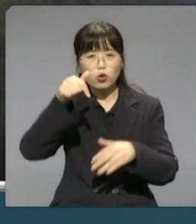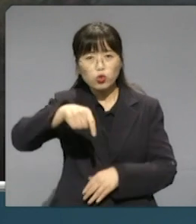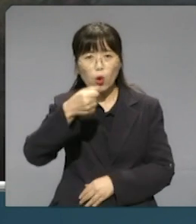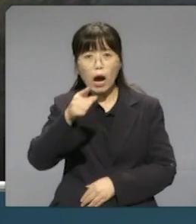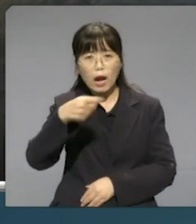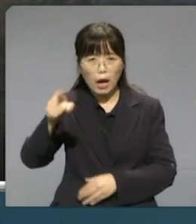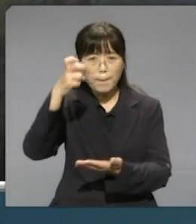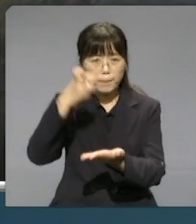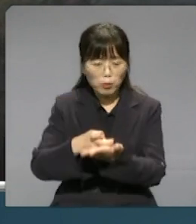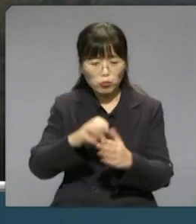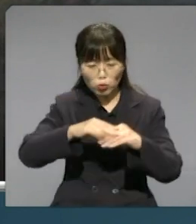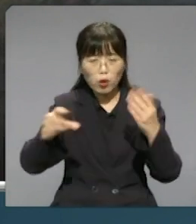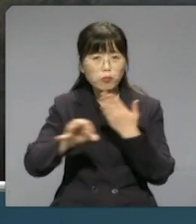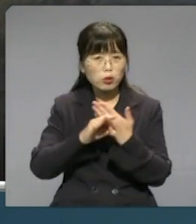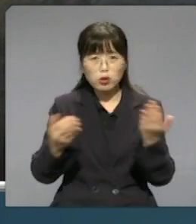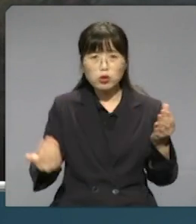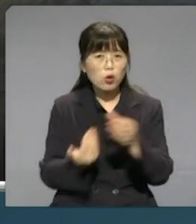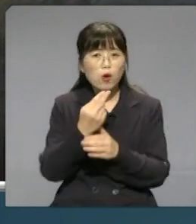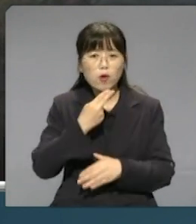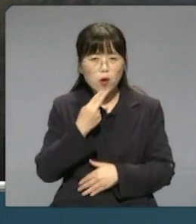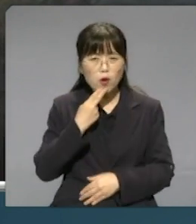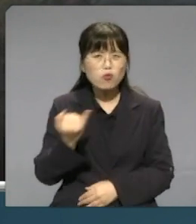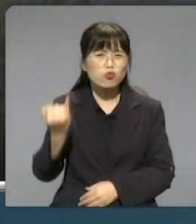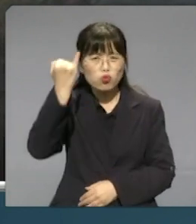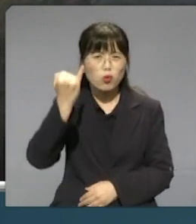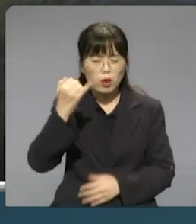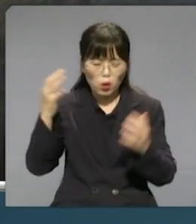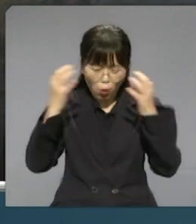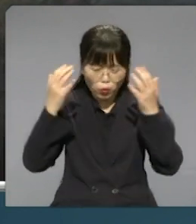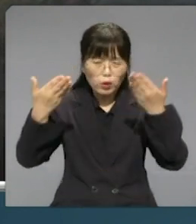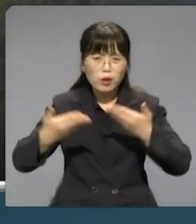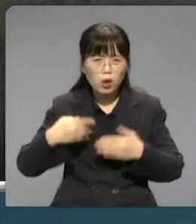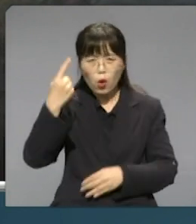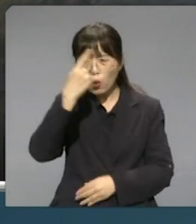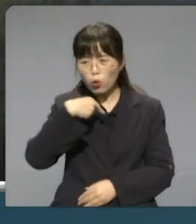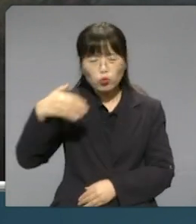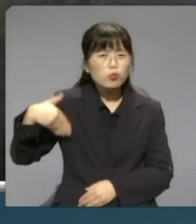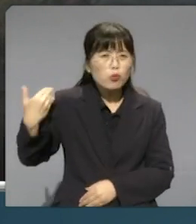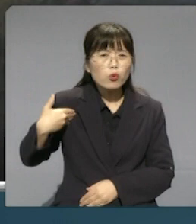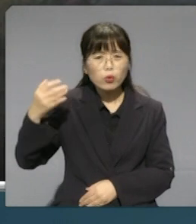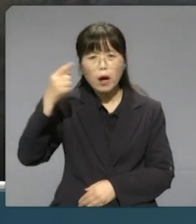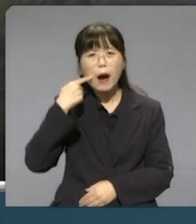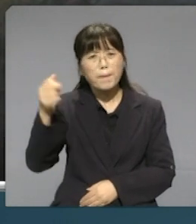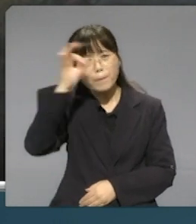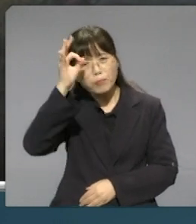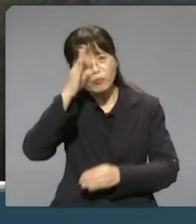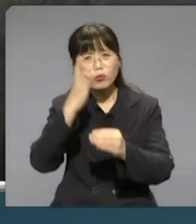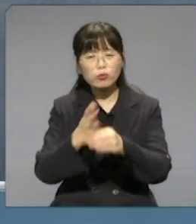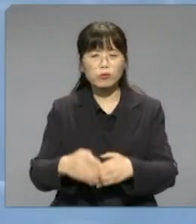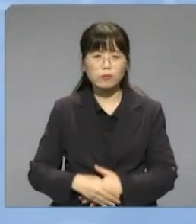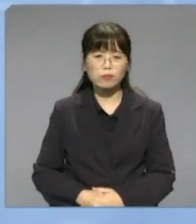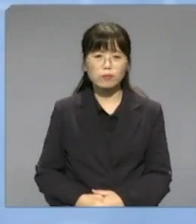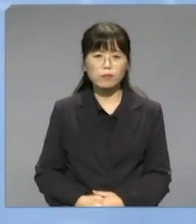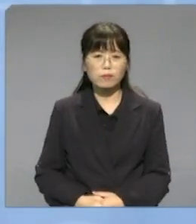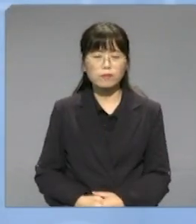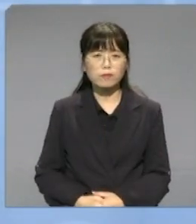발생하지 않았을 일, 고인의 누나는 고통에 몸서리치며 얼굴도 모르는 아버지를 찾고 있습니다.